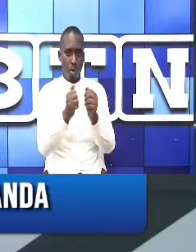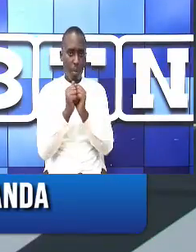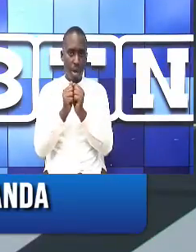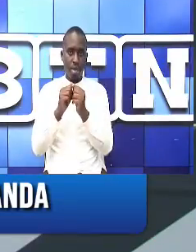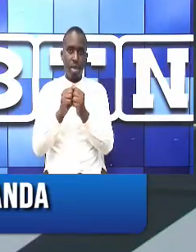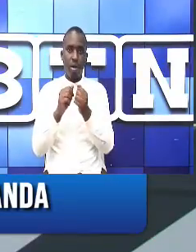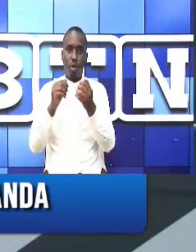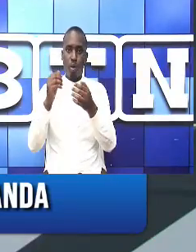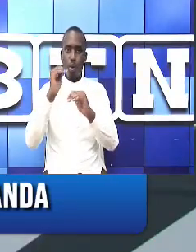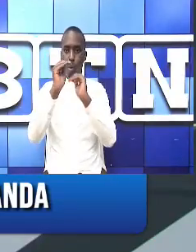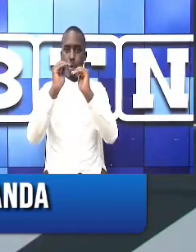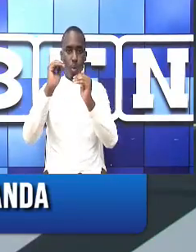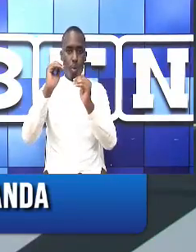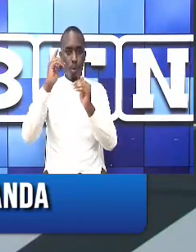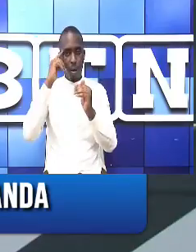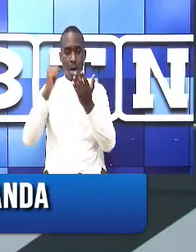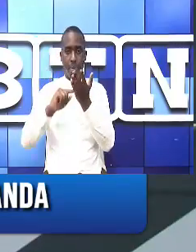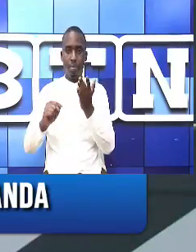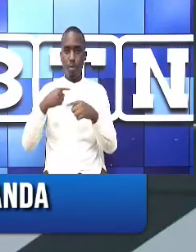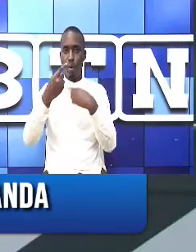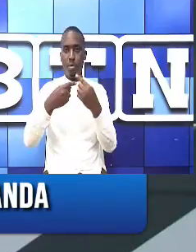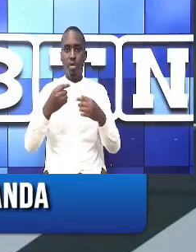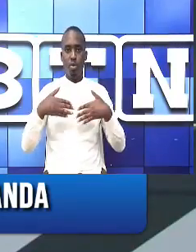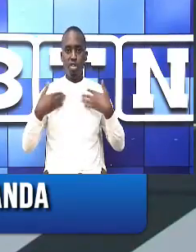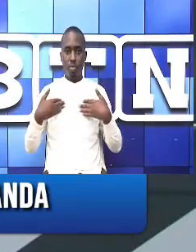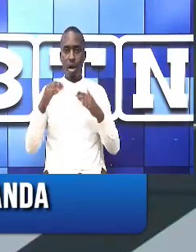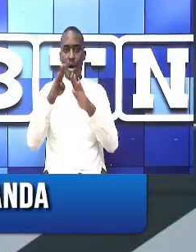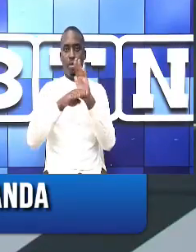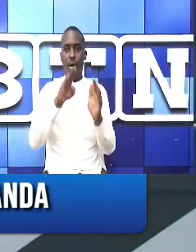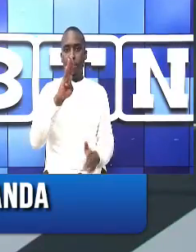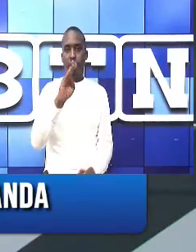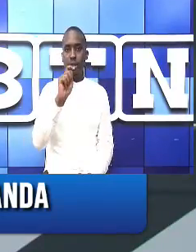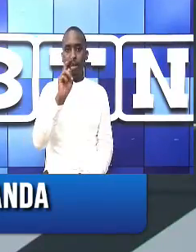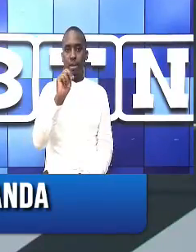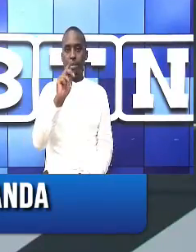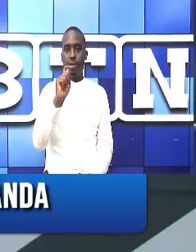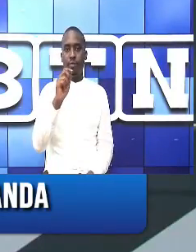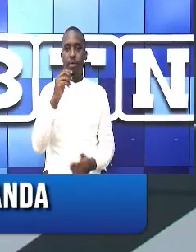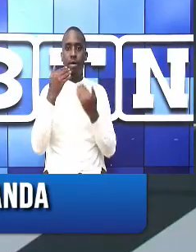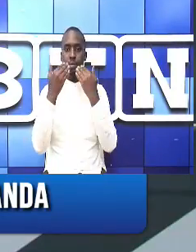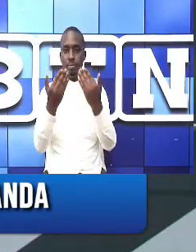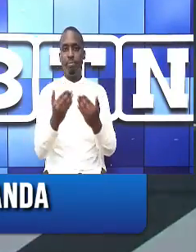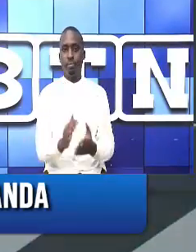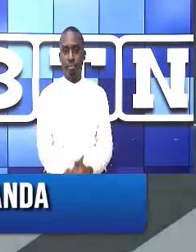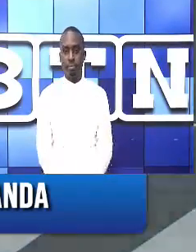bw'ibyuma mukomeze kunogerwa na gahunda za BTN TV mukomeze kugira ibihe byiza.